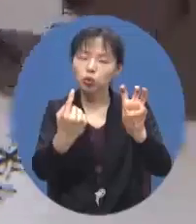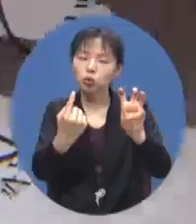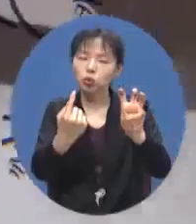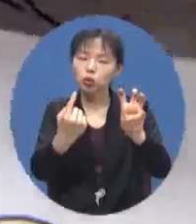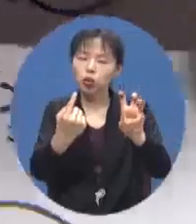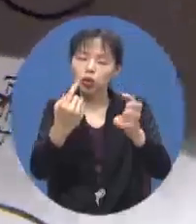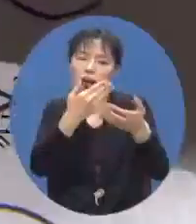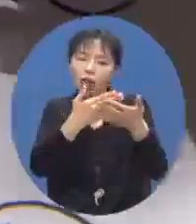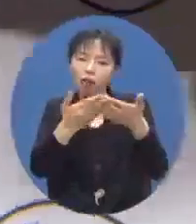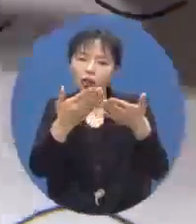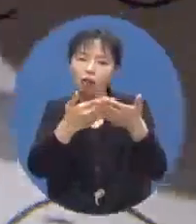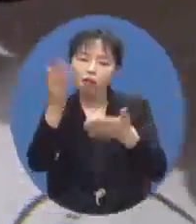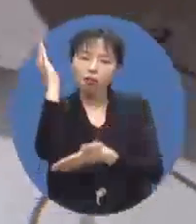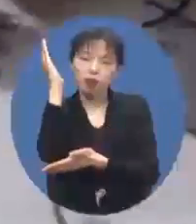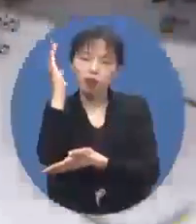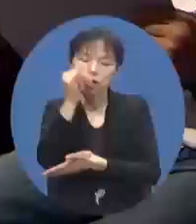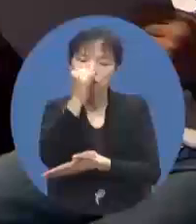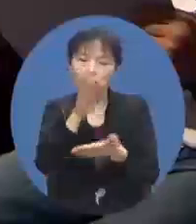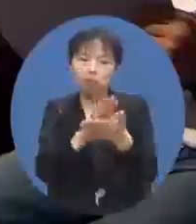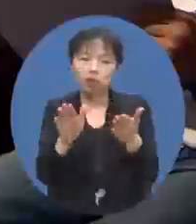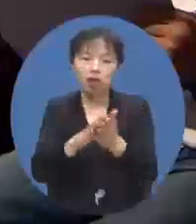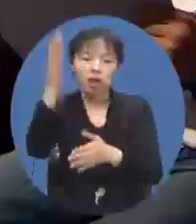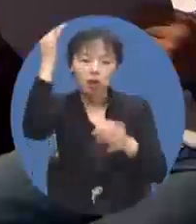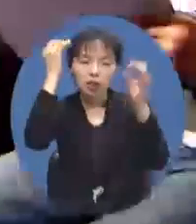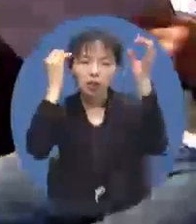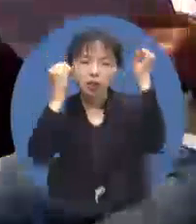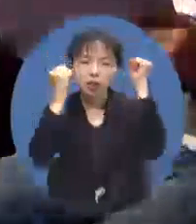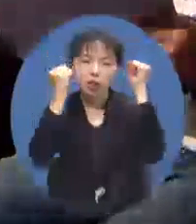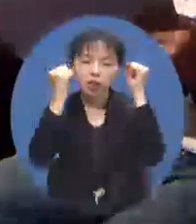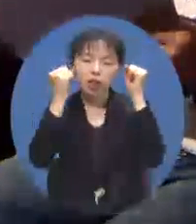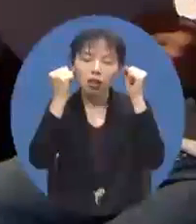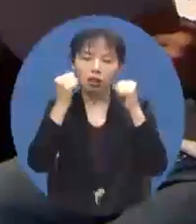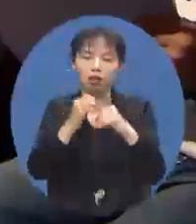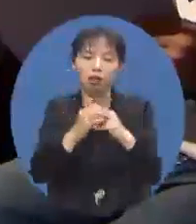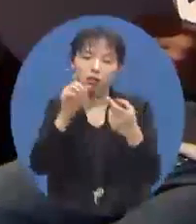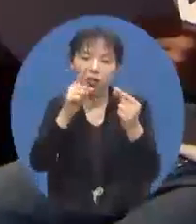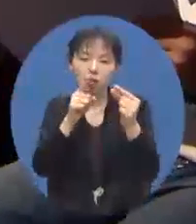이제 아이들은 기억하는 단어에 체크를 합니다.